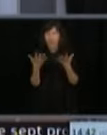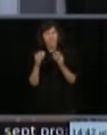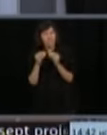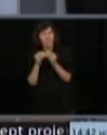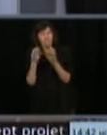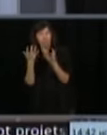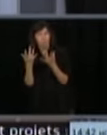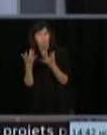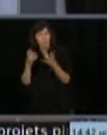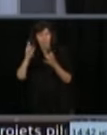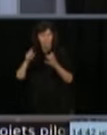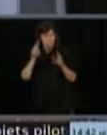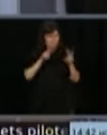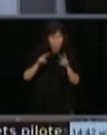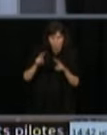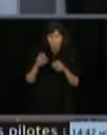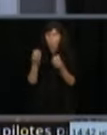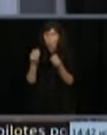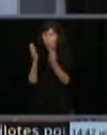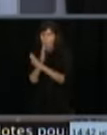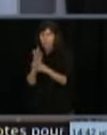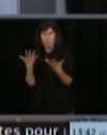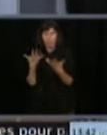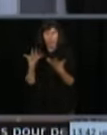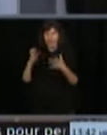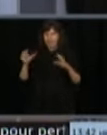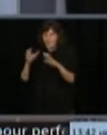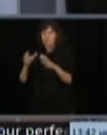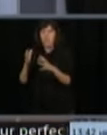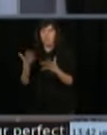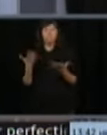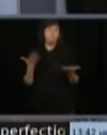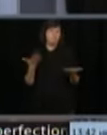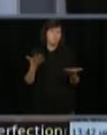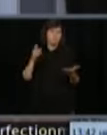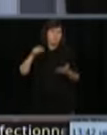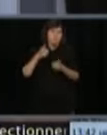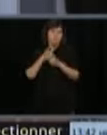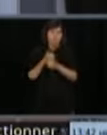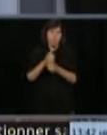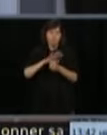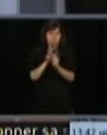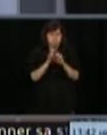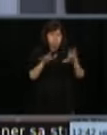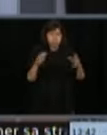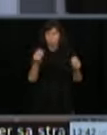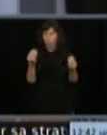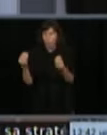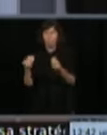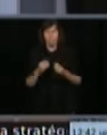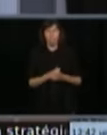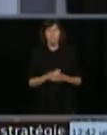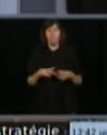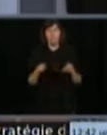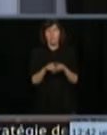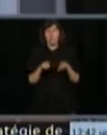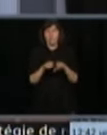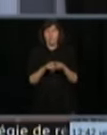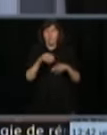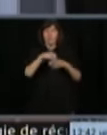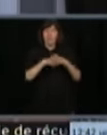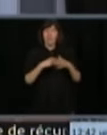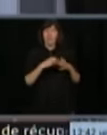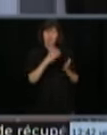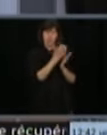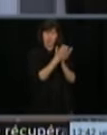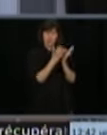façon obligatoire, il y a des contextes juridiques canadiens là, par rapport à la Charte des droits et libertés, où en théorie, même